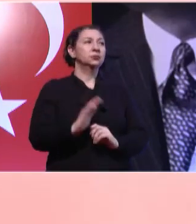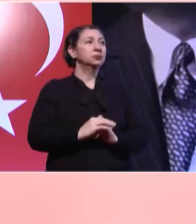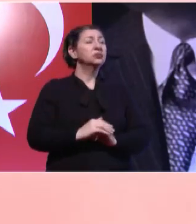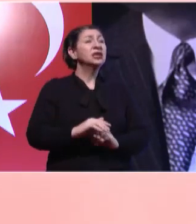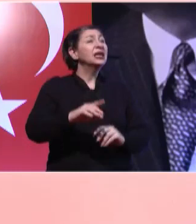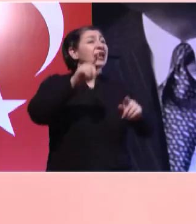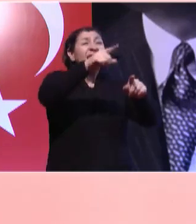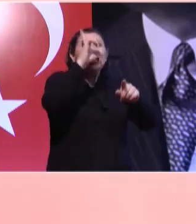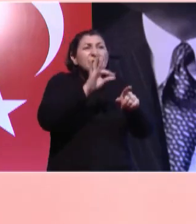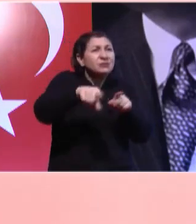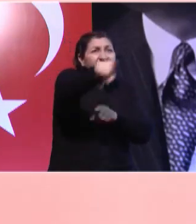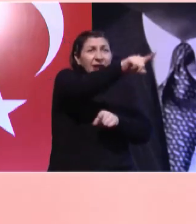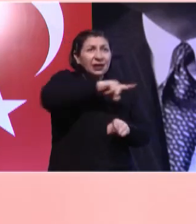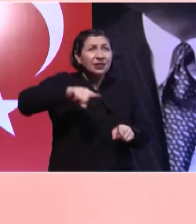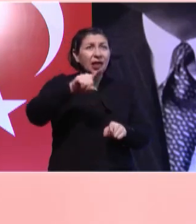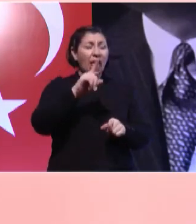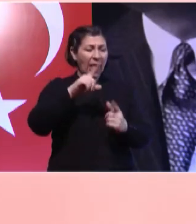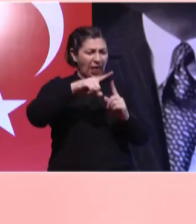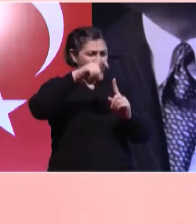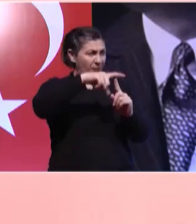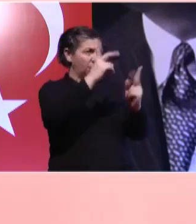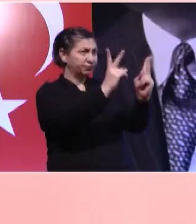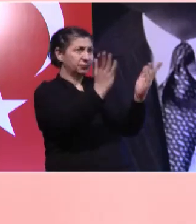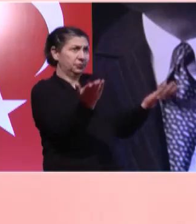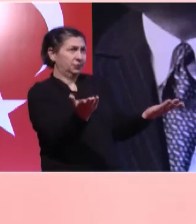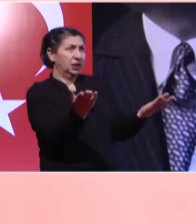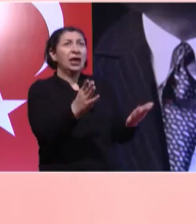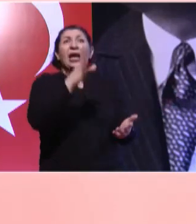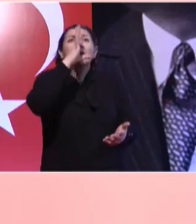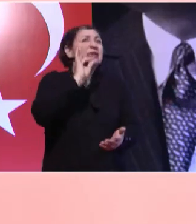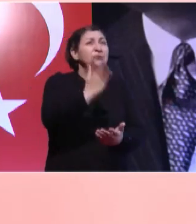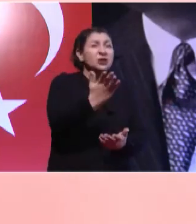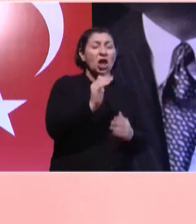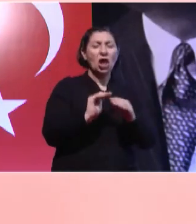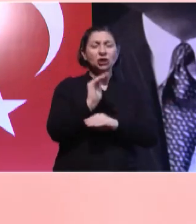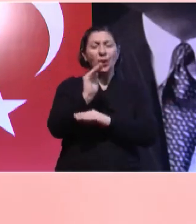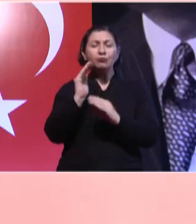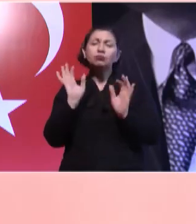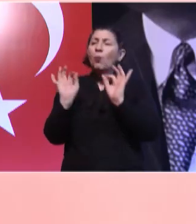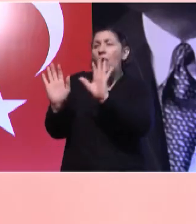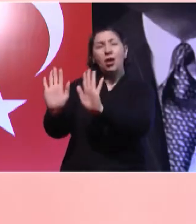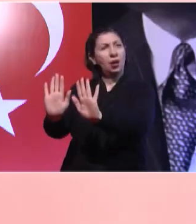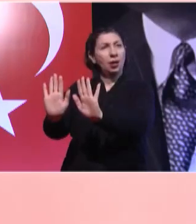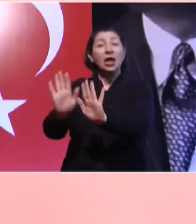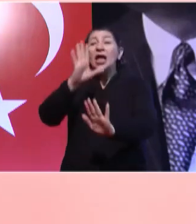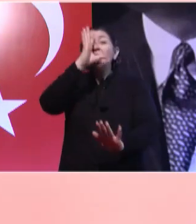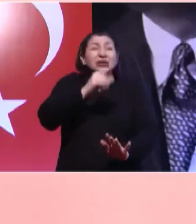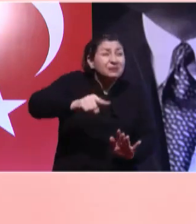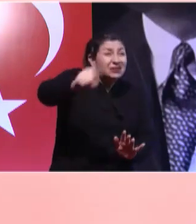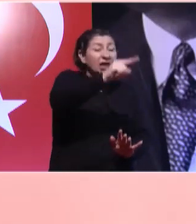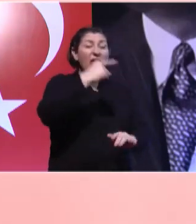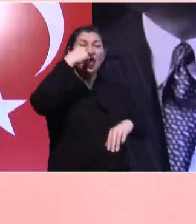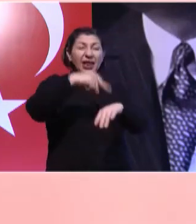Hiç kimsenin kimliğinden ötürü, hiç kimsenin yaşam tarzından ötürü, hiç